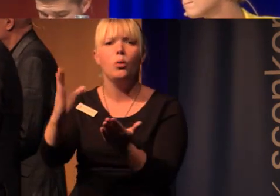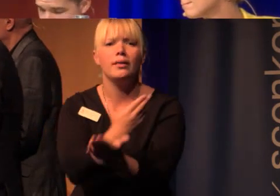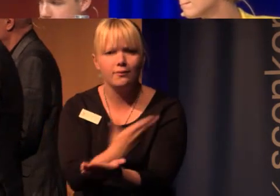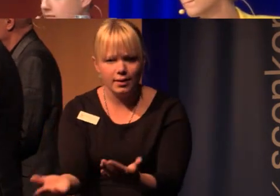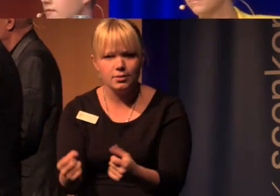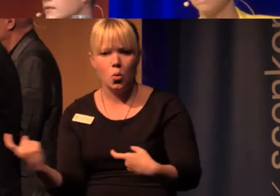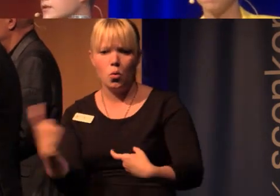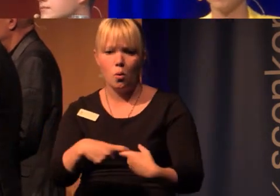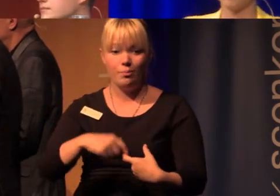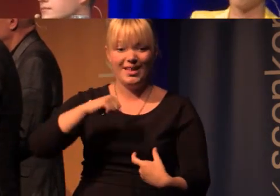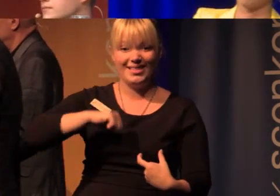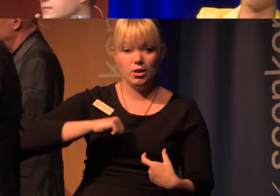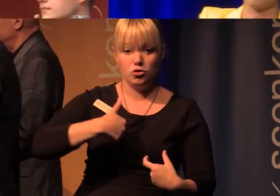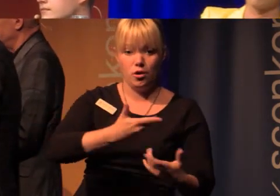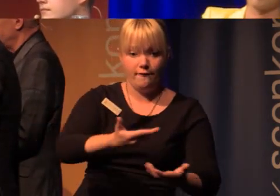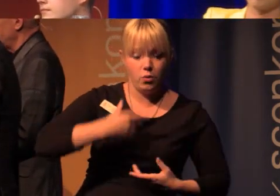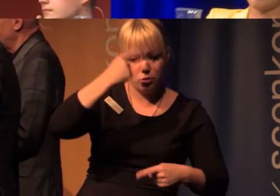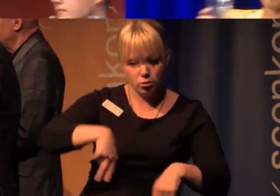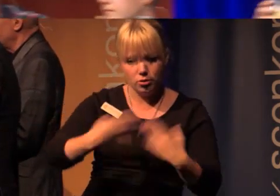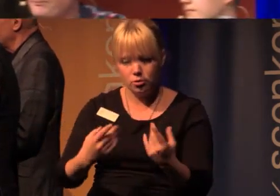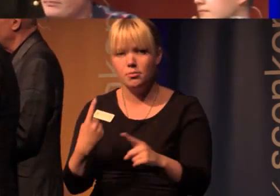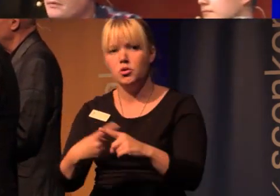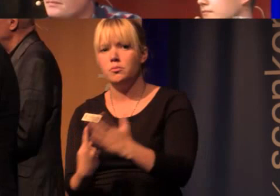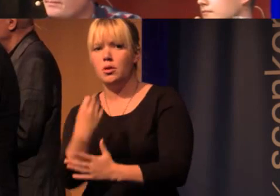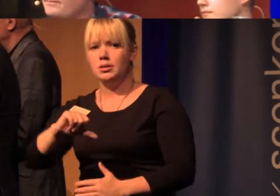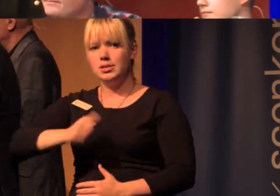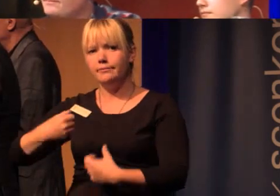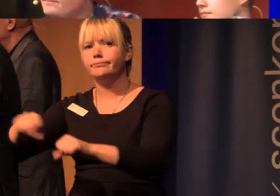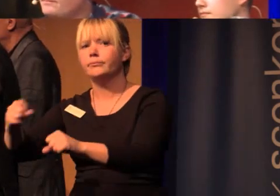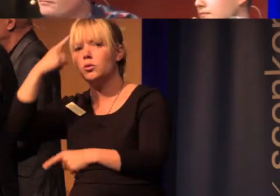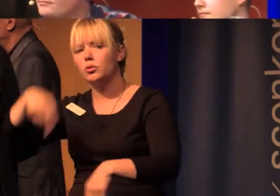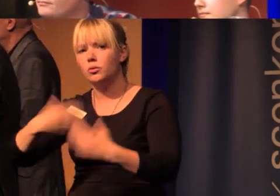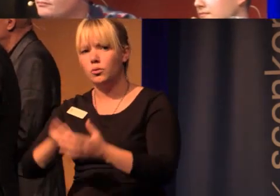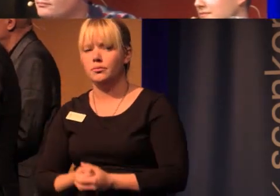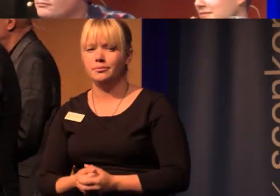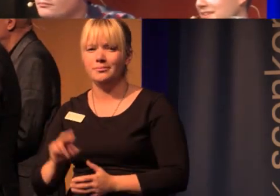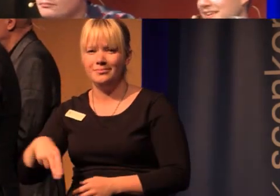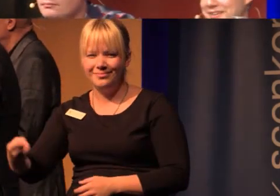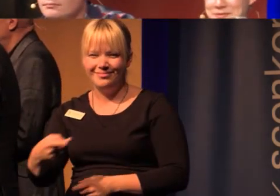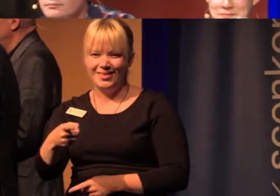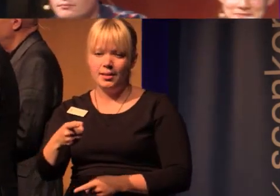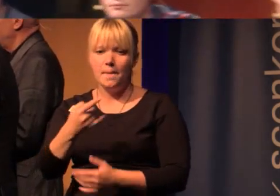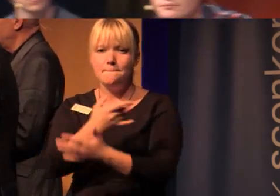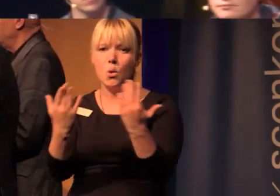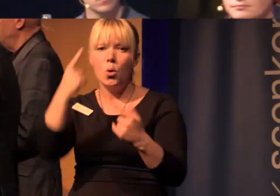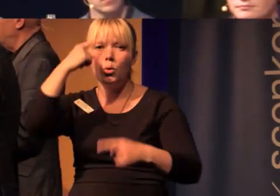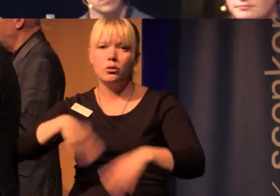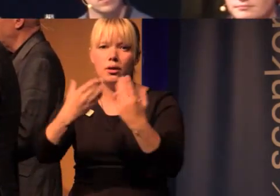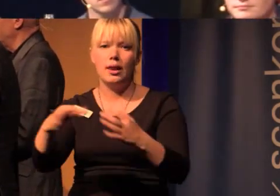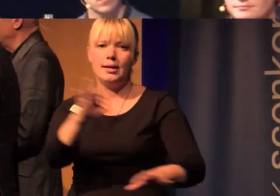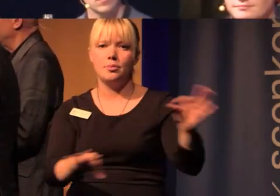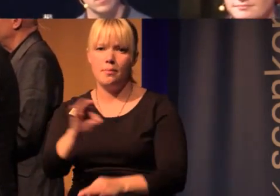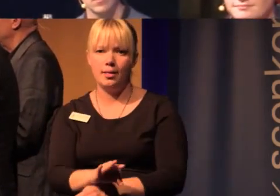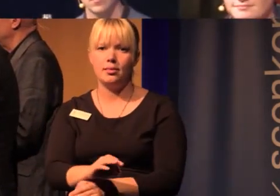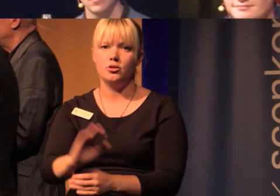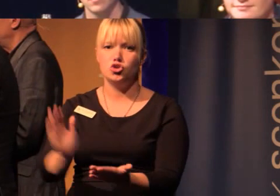kultur men också till möjligheten att själv utöva kultur. Gustav. Avvecklingen av det mångkulturella experimentet.